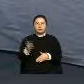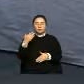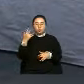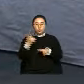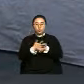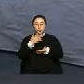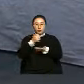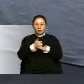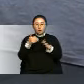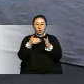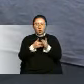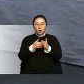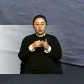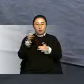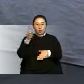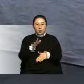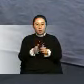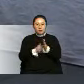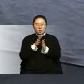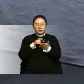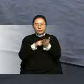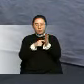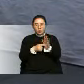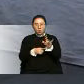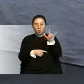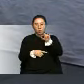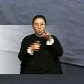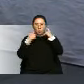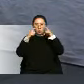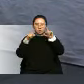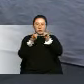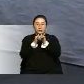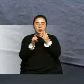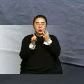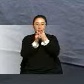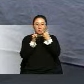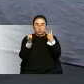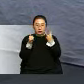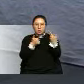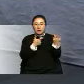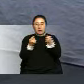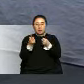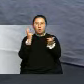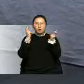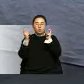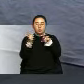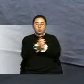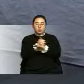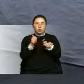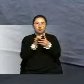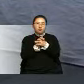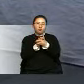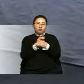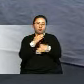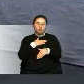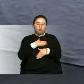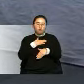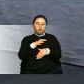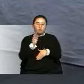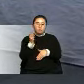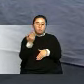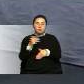지난 주말까지 고양시에서 이 따라 발생한 코로나 이브 확진 자 세 명은 같은 직장에 다니는 동료인 것으로 조사돼